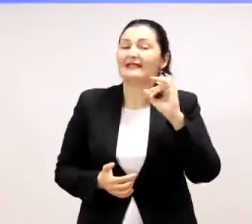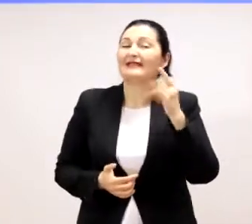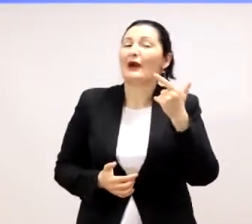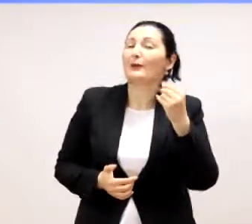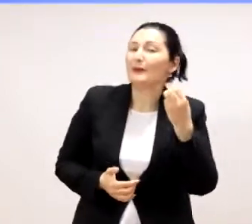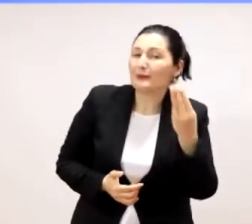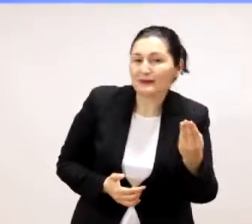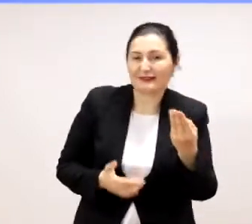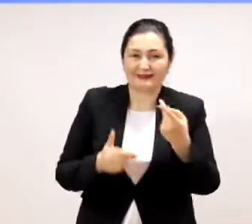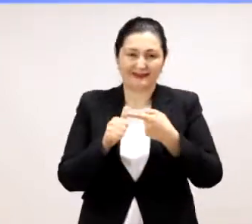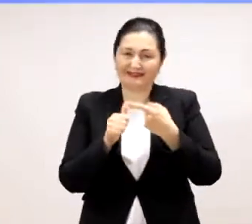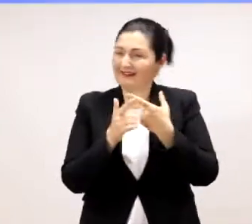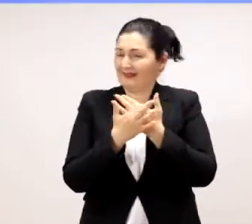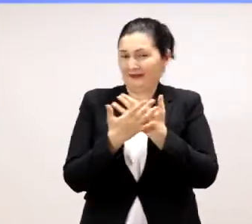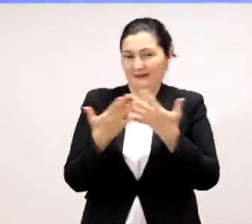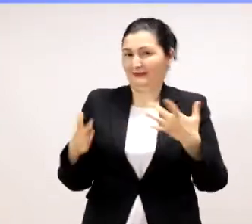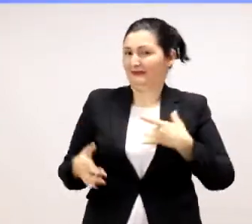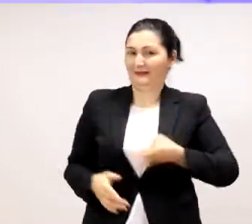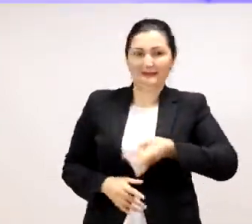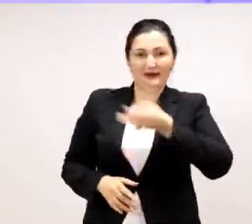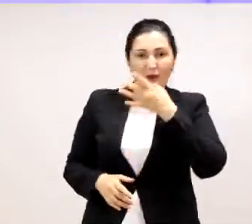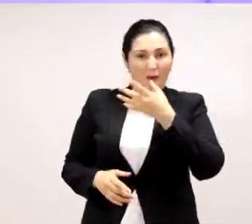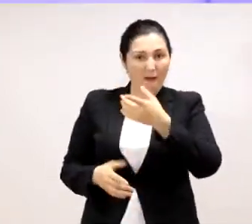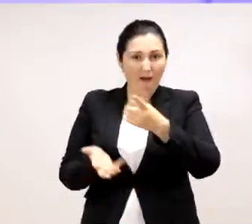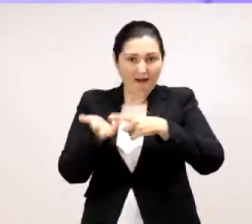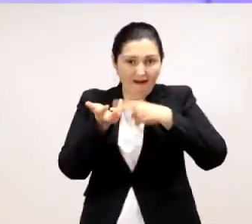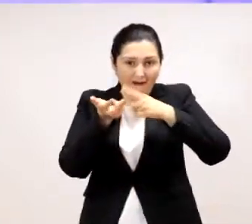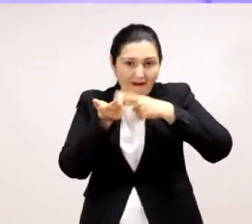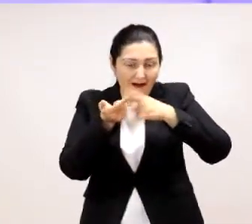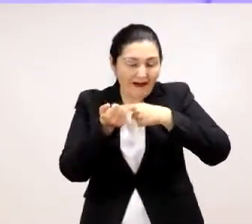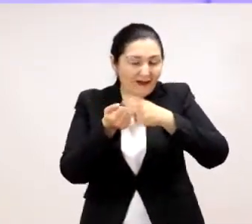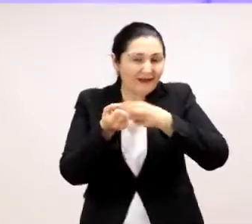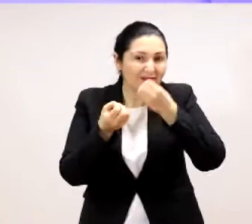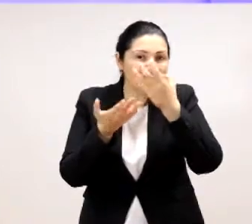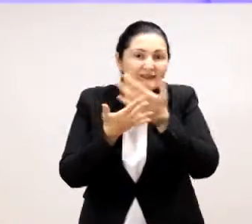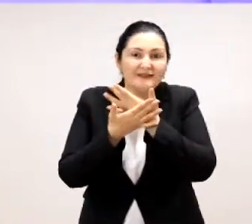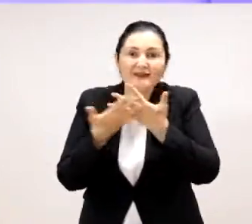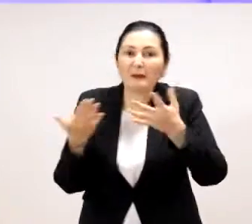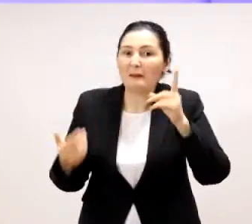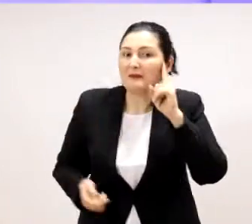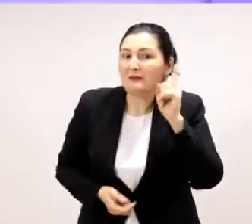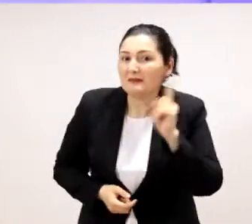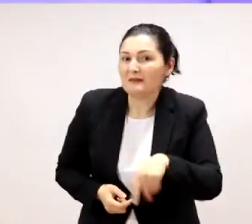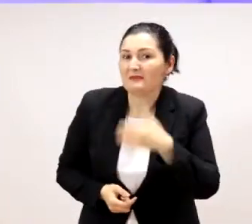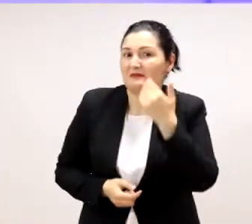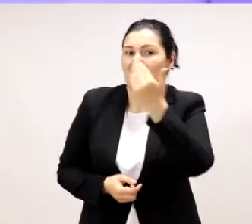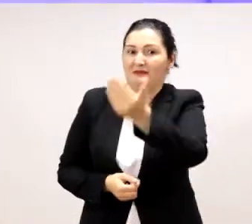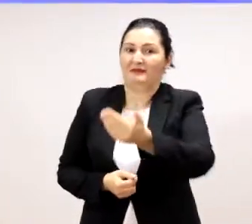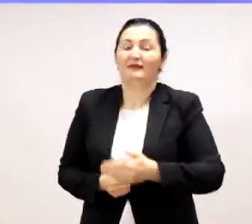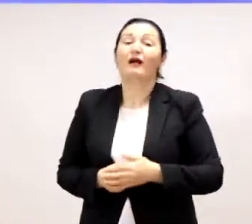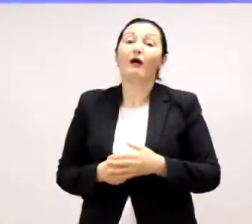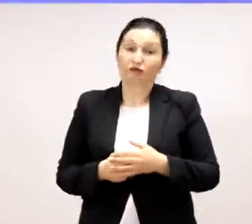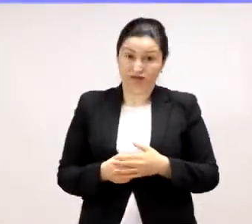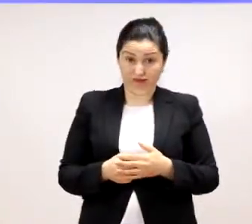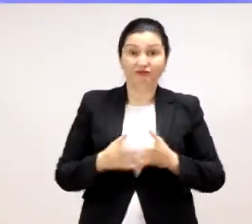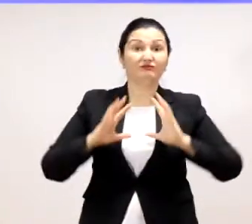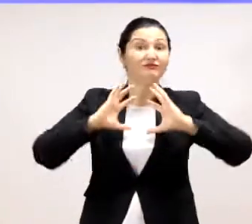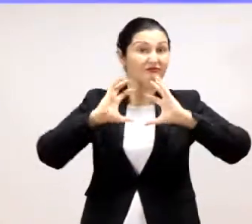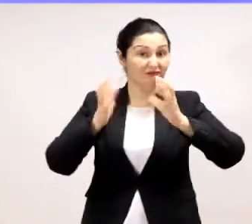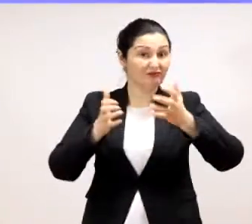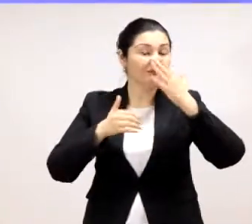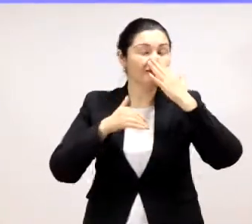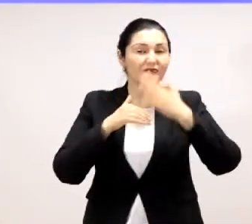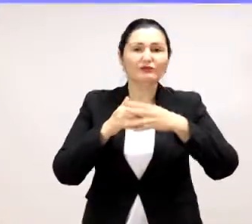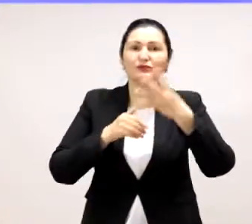گوش. این قدر نمودی گلها بسیار بوده است. بله بسیار هستند. در جهان